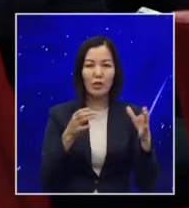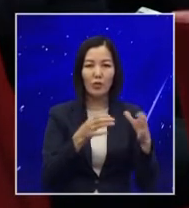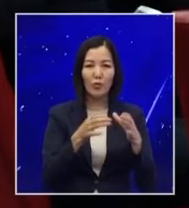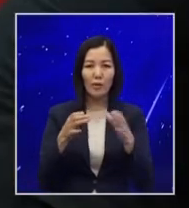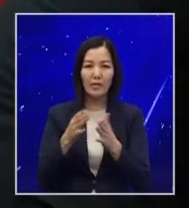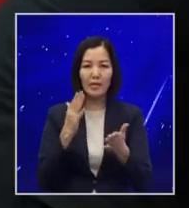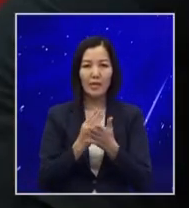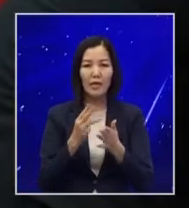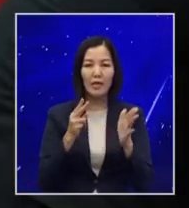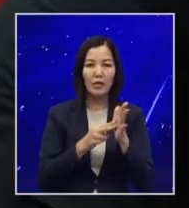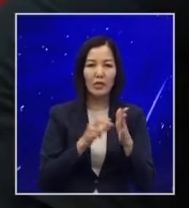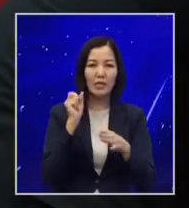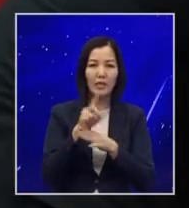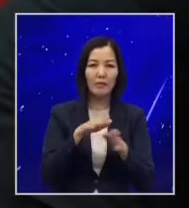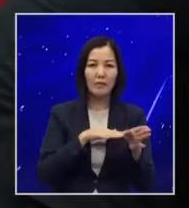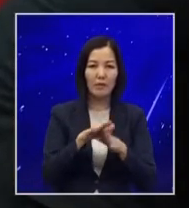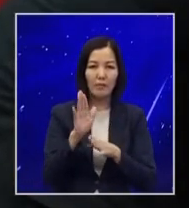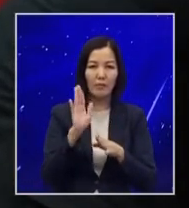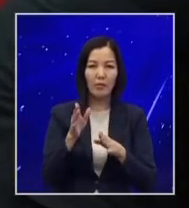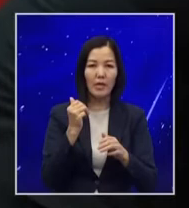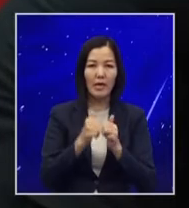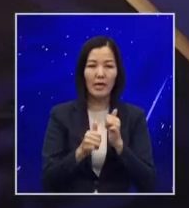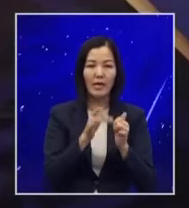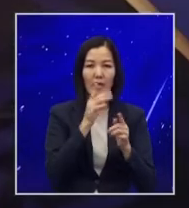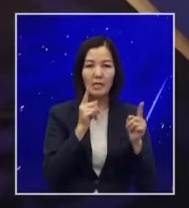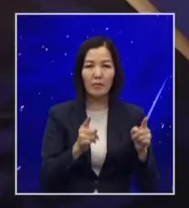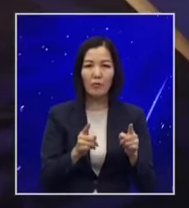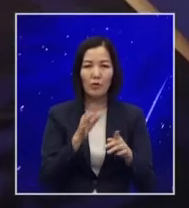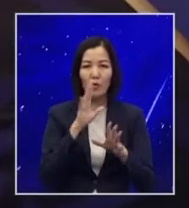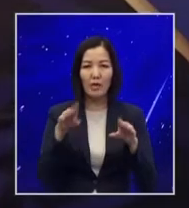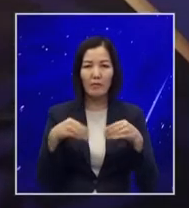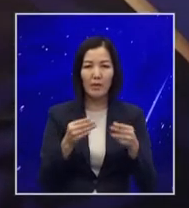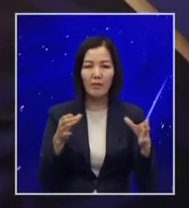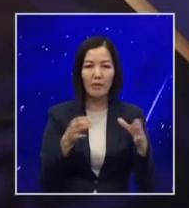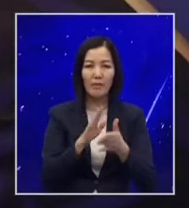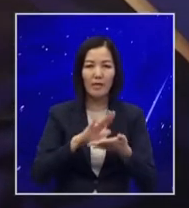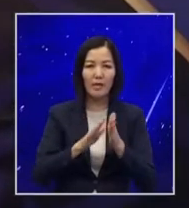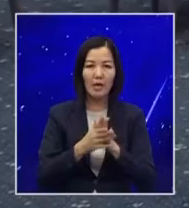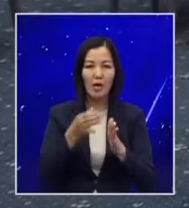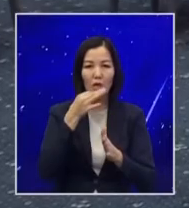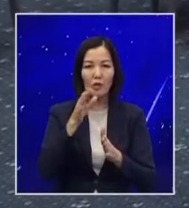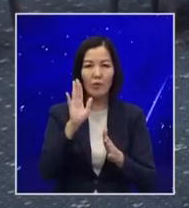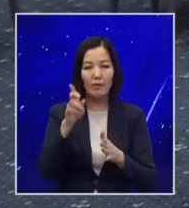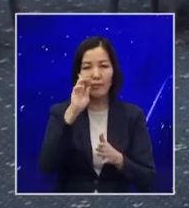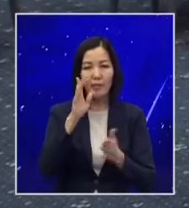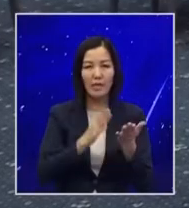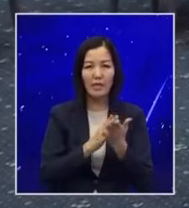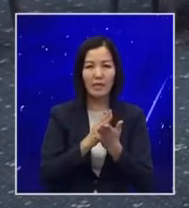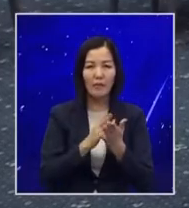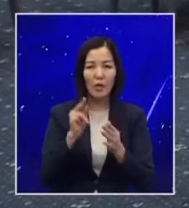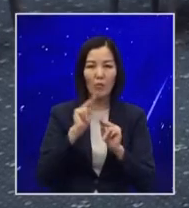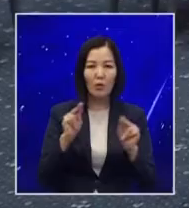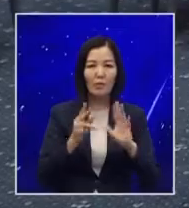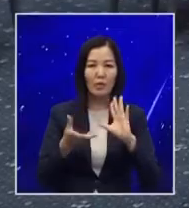келген. 7 тур бойынша бақтарын сынайды. Әр кезең бойынша уақыт беріліп, командалар ақылдасып жауап береді. Мемлекеттік